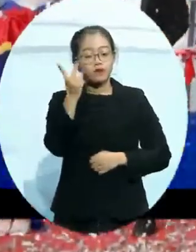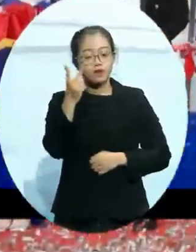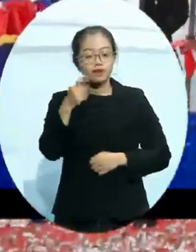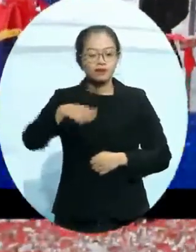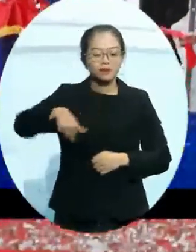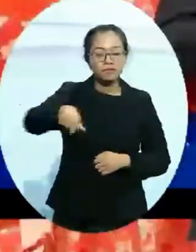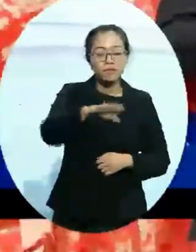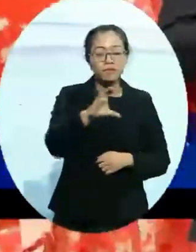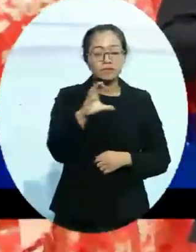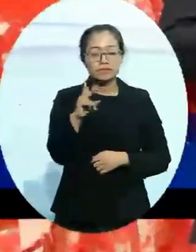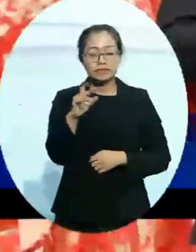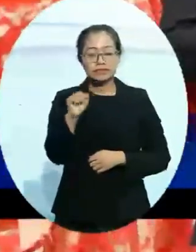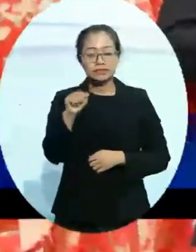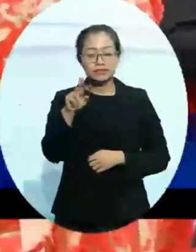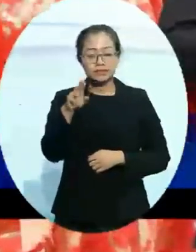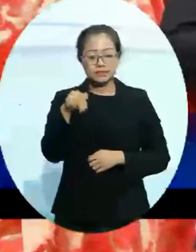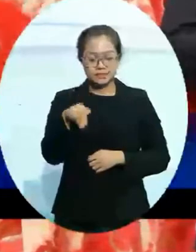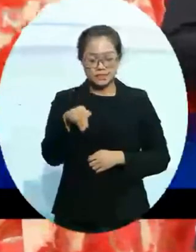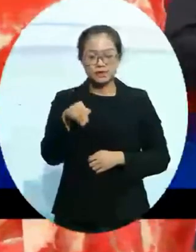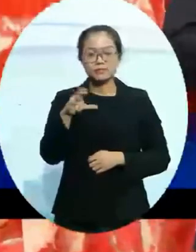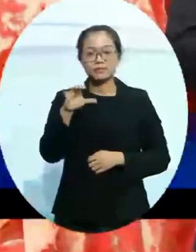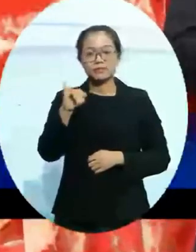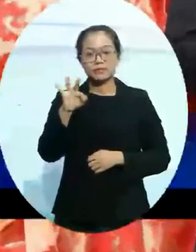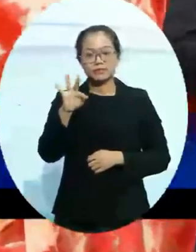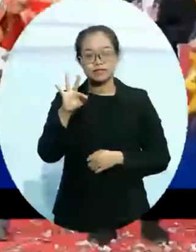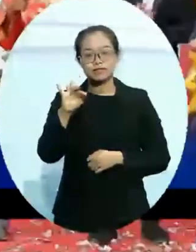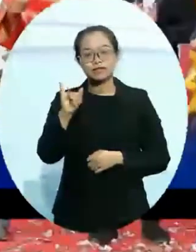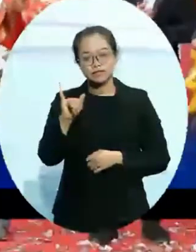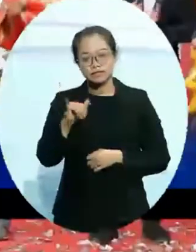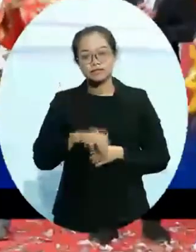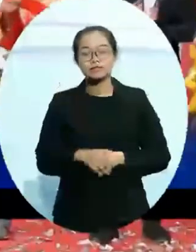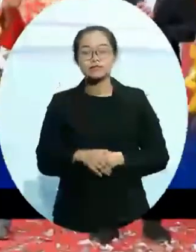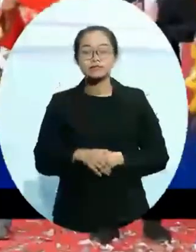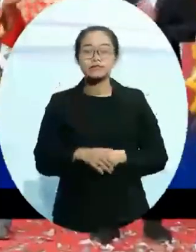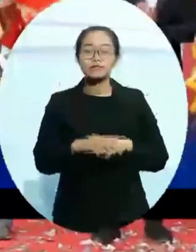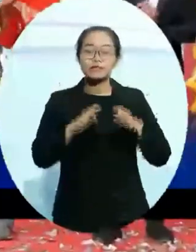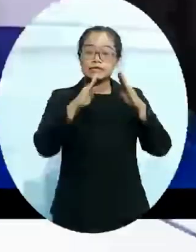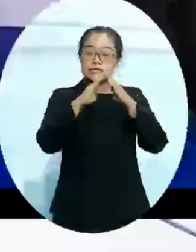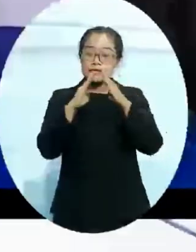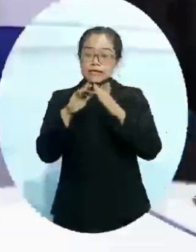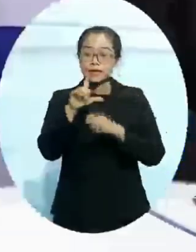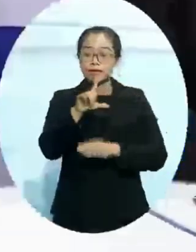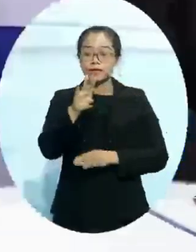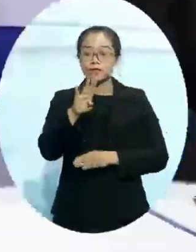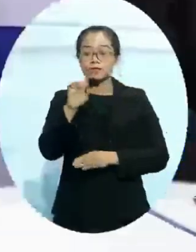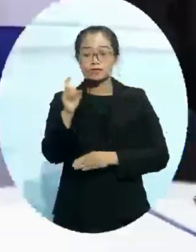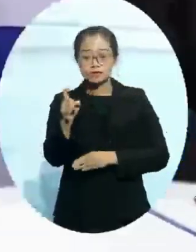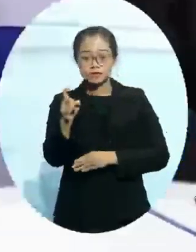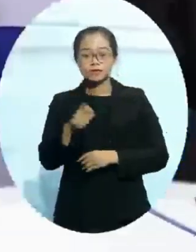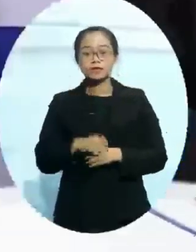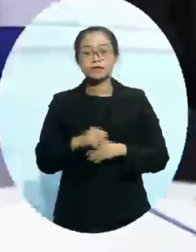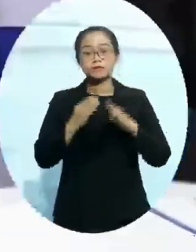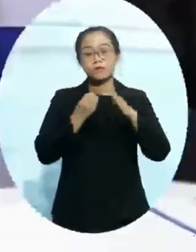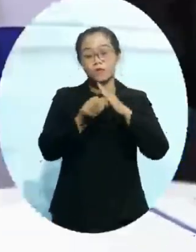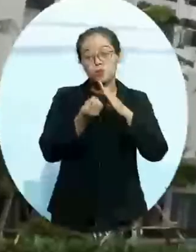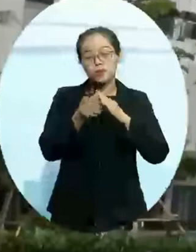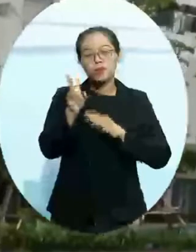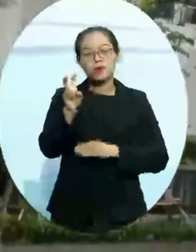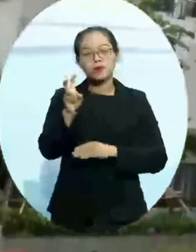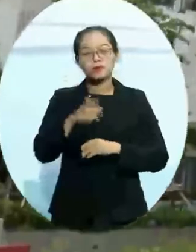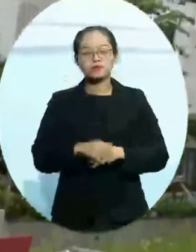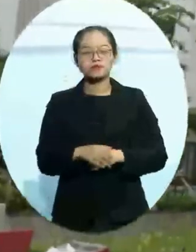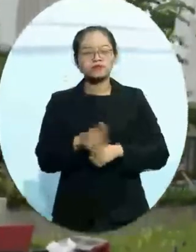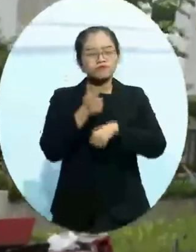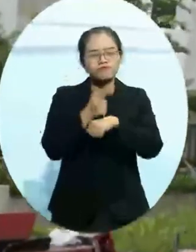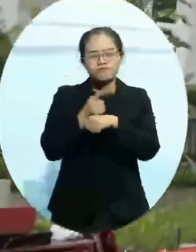với 749 căn hộ và 20 shop house. Dù gặp nhiều khó khăn trong quá trình thi công do ảnh hưởng của dịch Covid-19, nhưng Charm